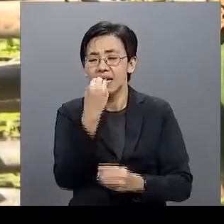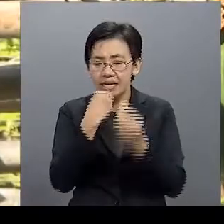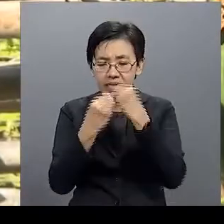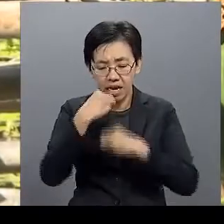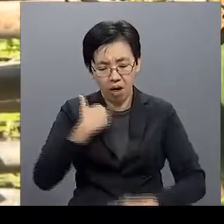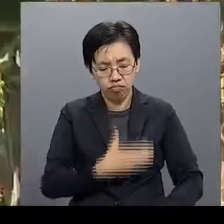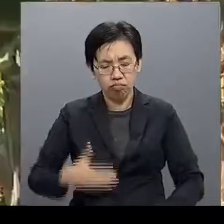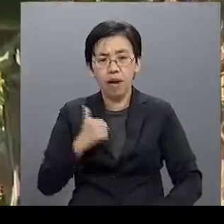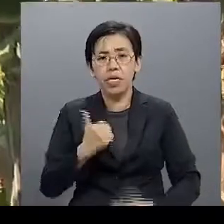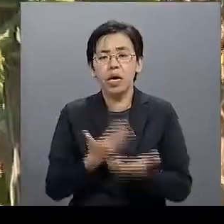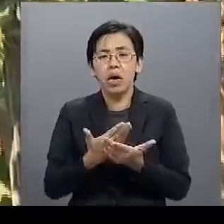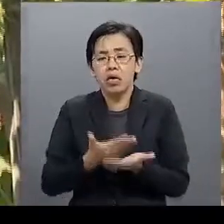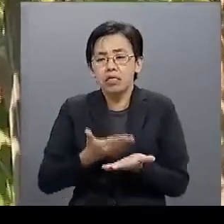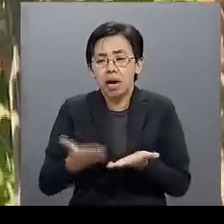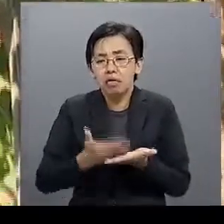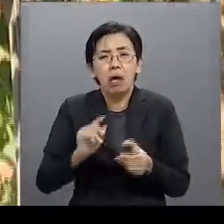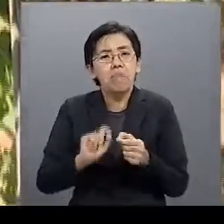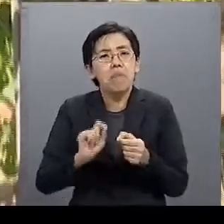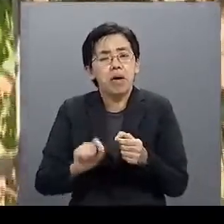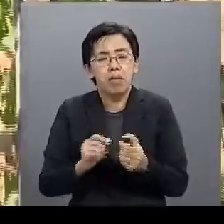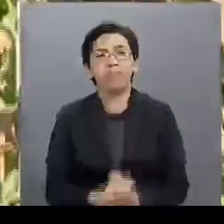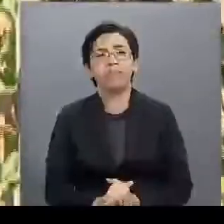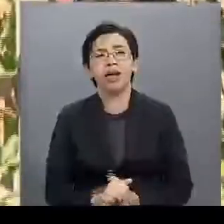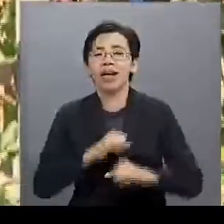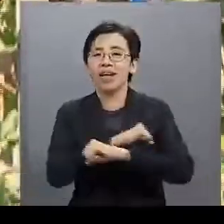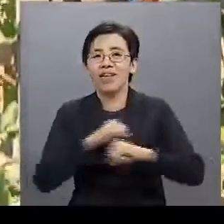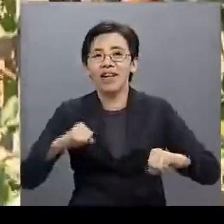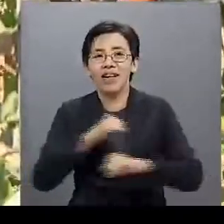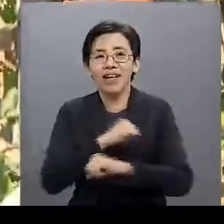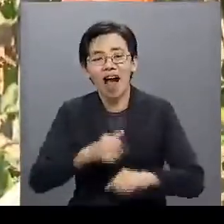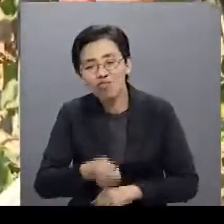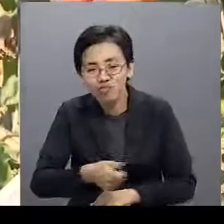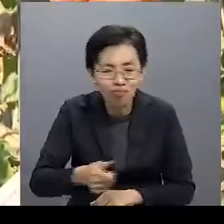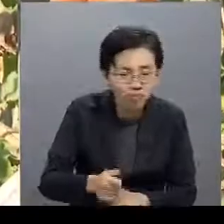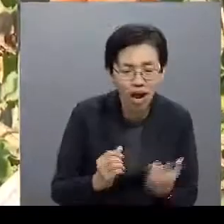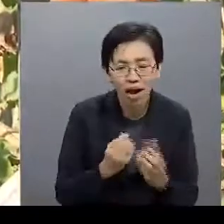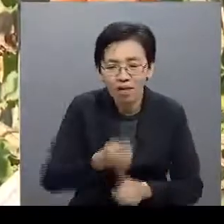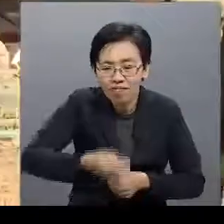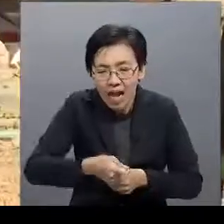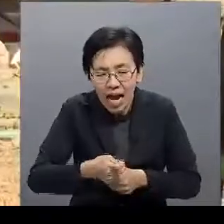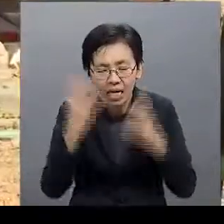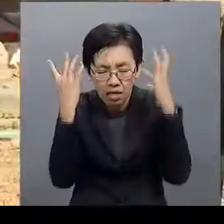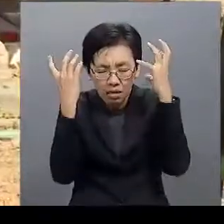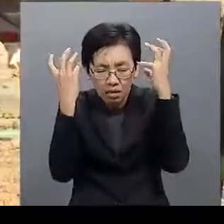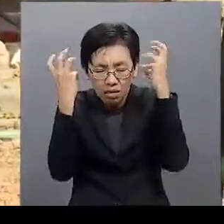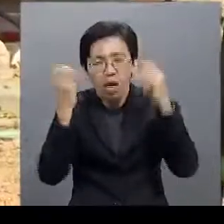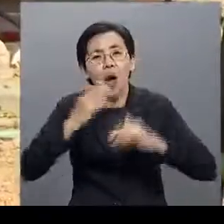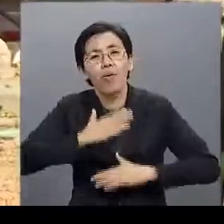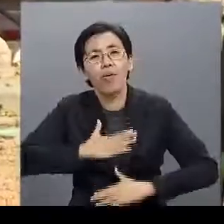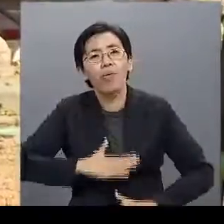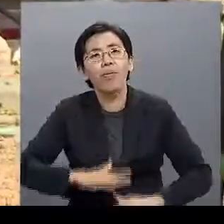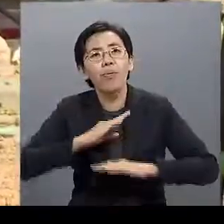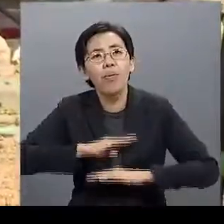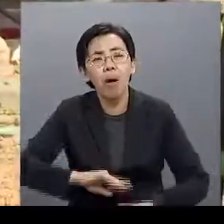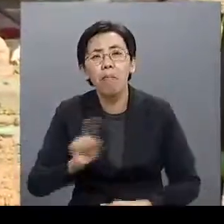ายในครอบครัวและได้ออกกำลังกายอีกทั้งยังลดความเครียดได้ด้วยเนื่องจากหลายครอบครัวลูกหลานเดินท